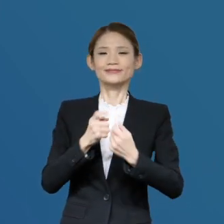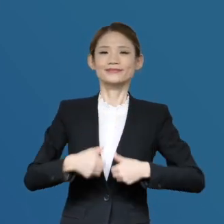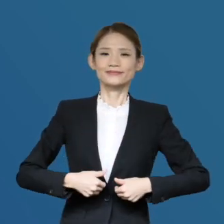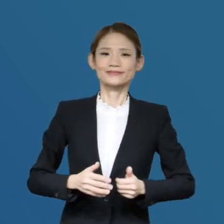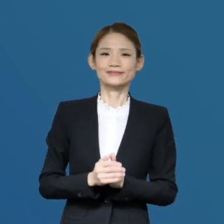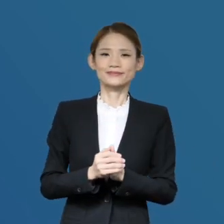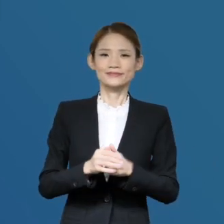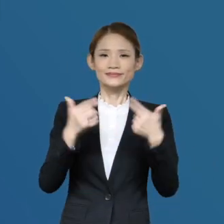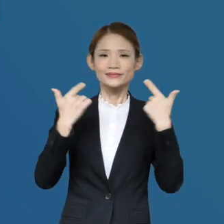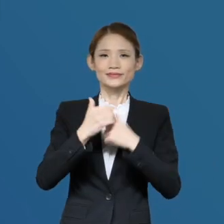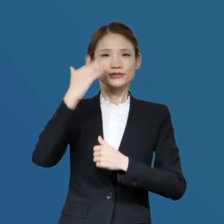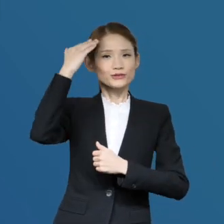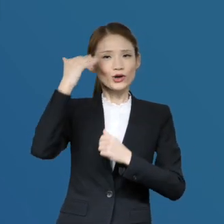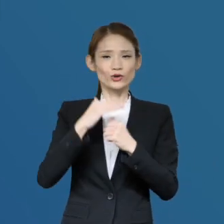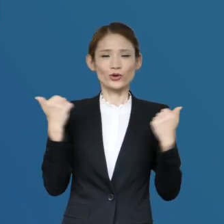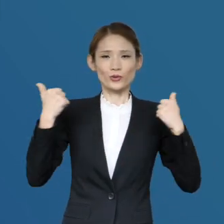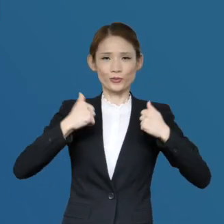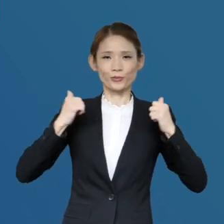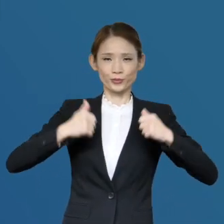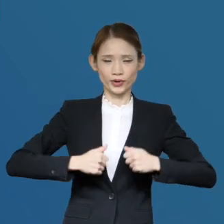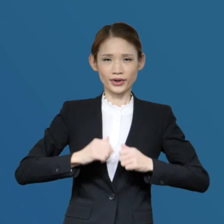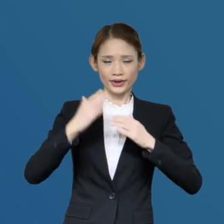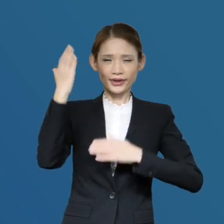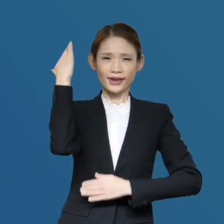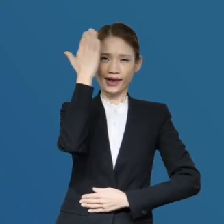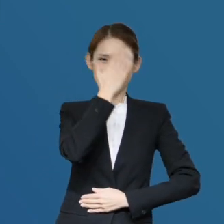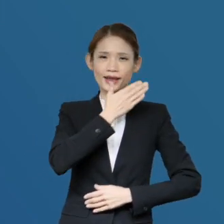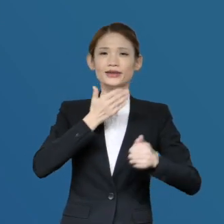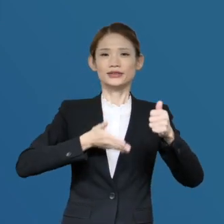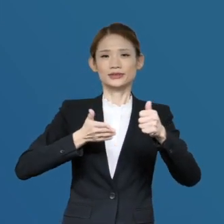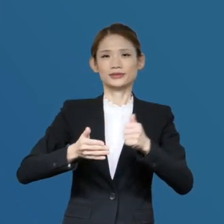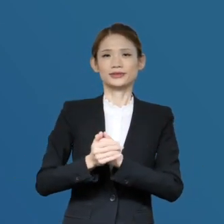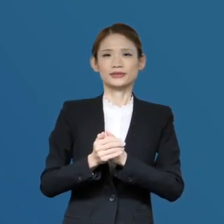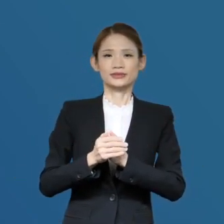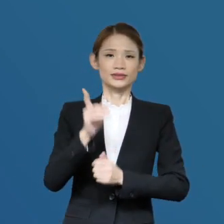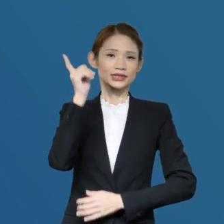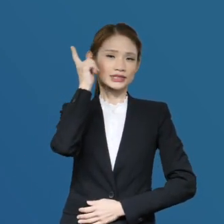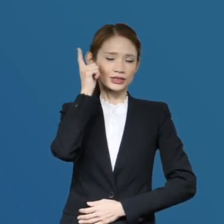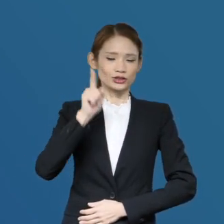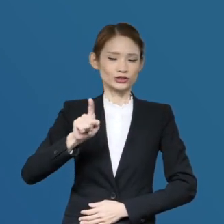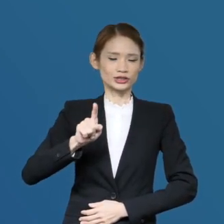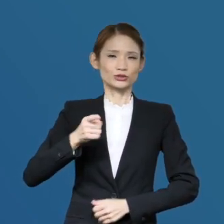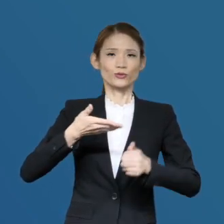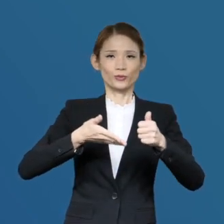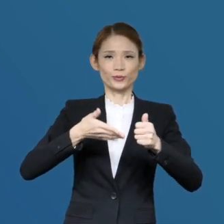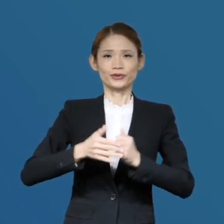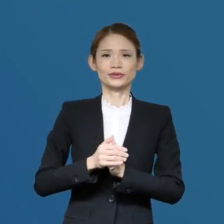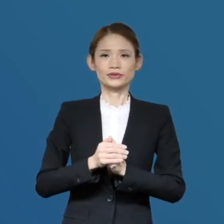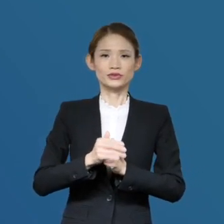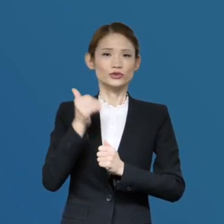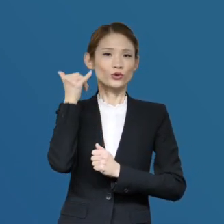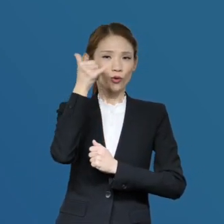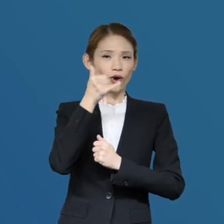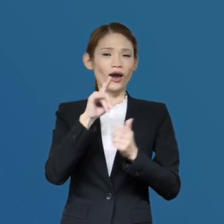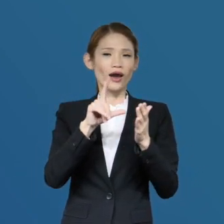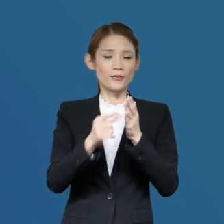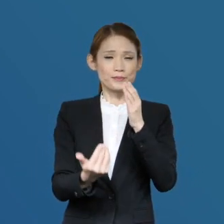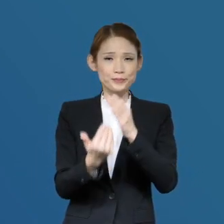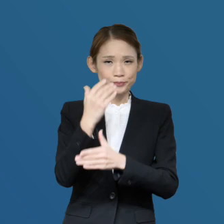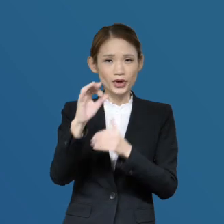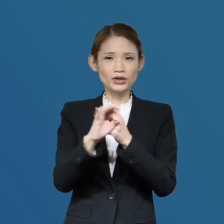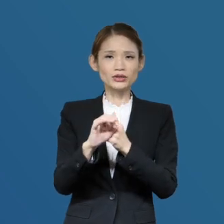대합니다. 늘 머리와 복장을 단정하게 합니다. 휴대폰은 진동으로 하고 통화를 해야 할